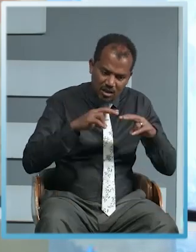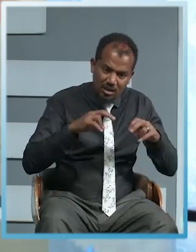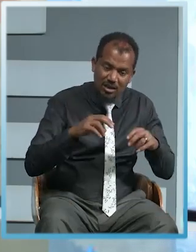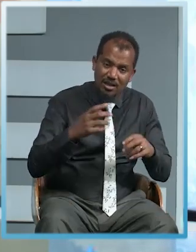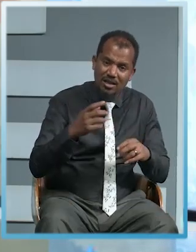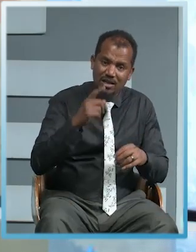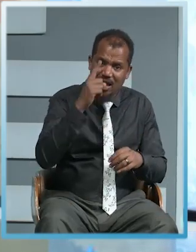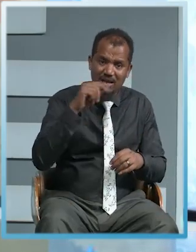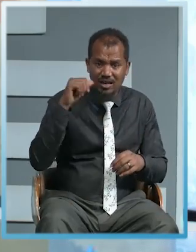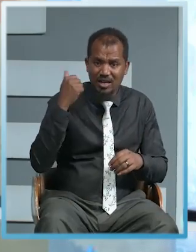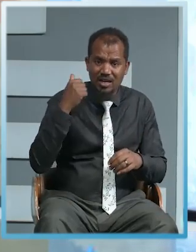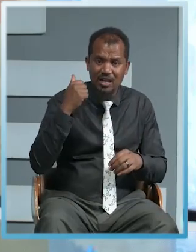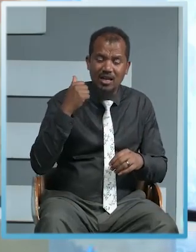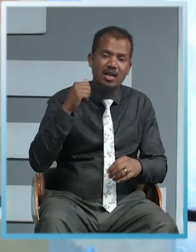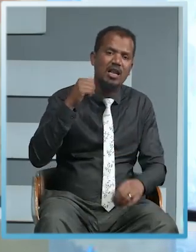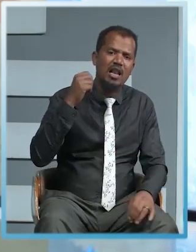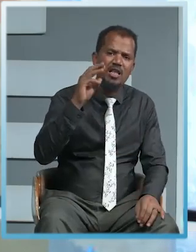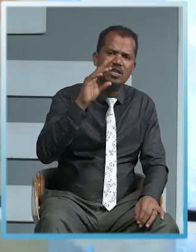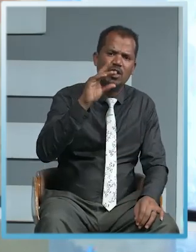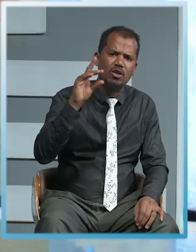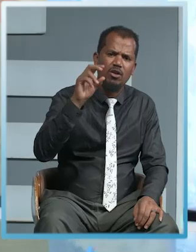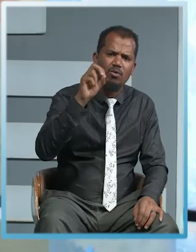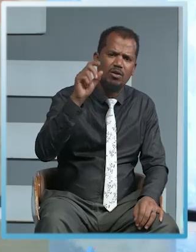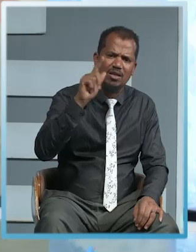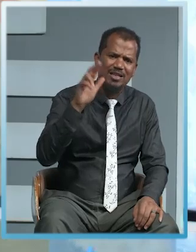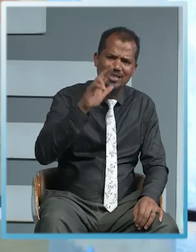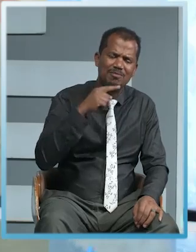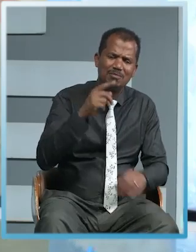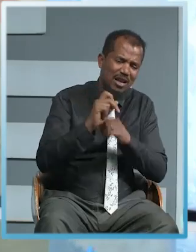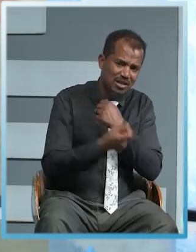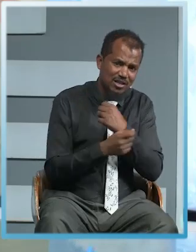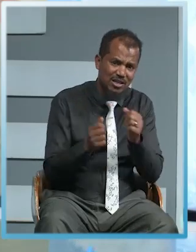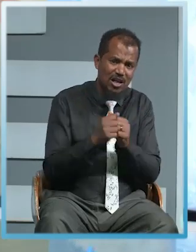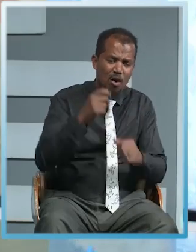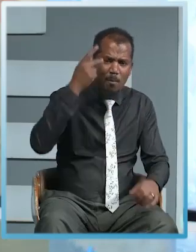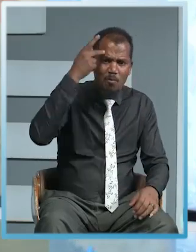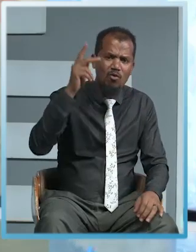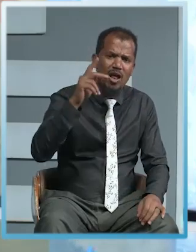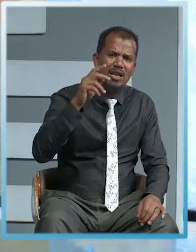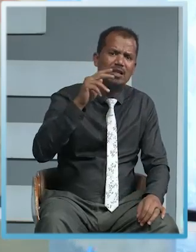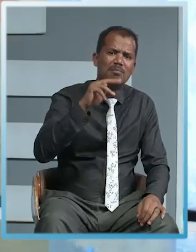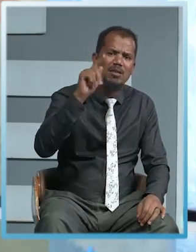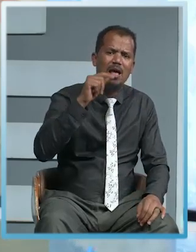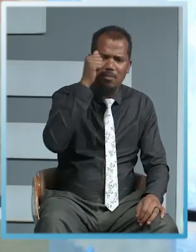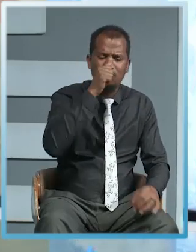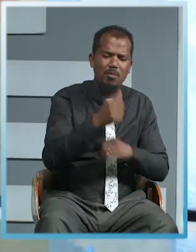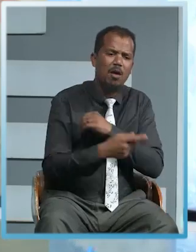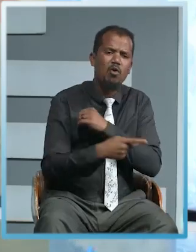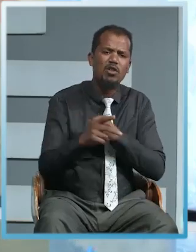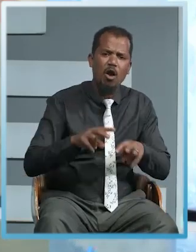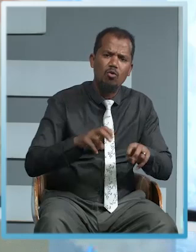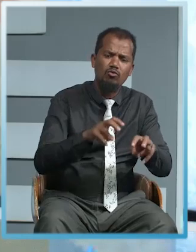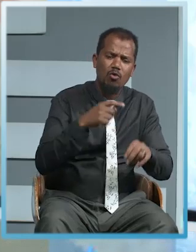ሪሰንትሊ ለምሳሌ ካንድ ሌላ ሴኩዌ ከሚባል ድርጅት ጋር ሆነን የምሁራን ሚና በኢትዮጵያ የፖለቲካ ጉዞ